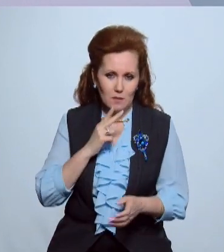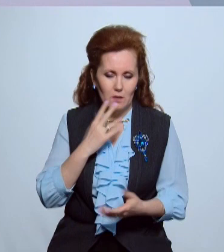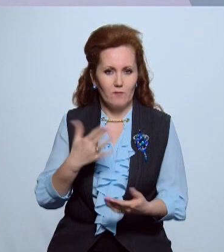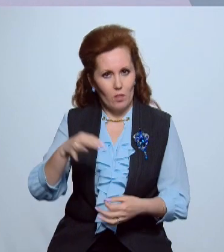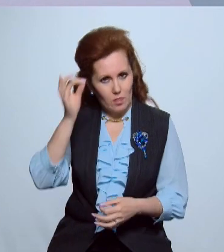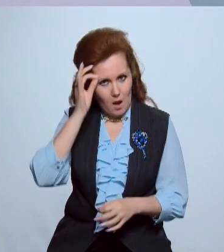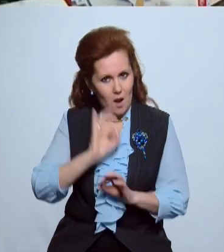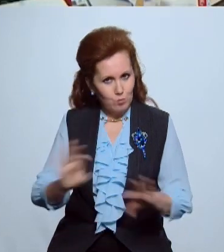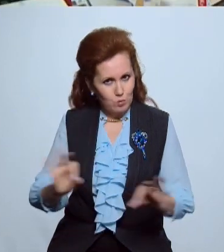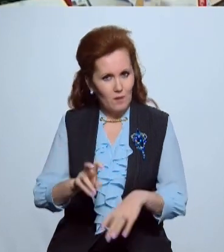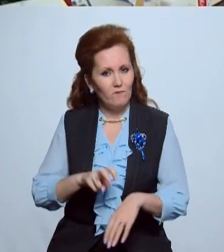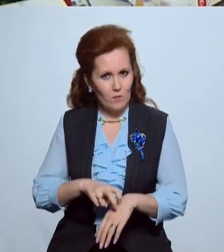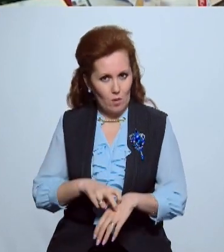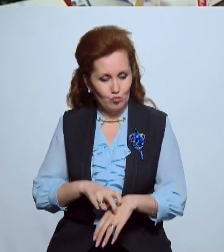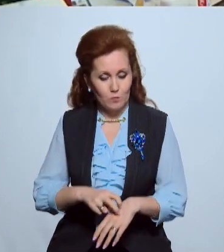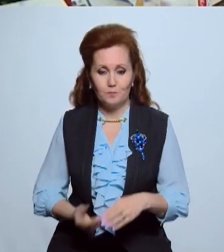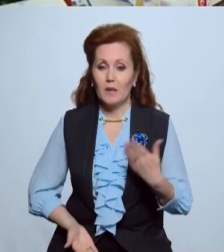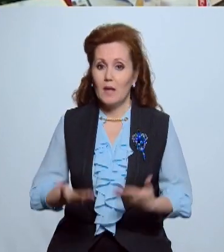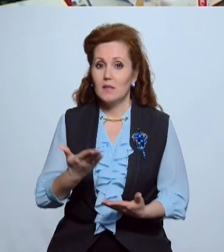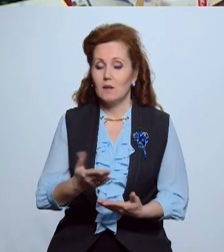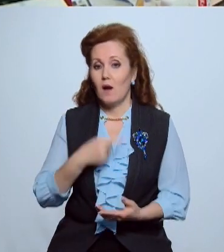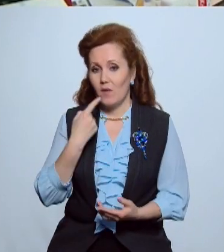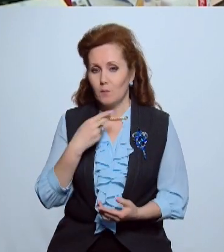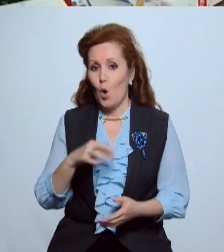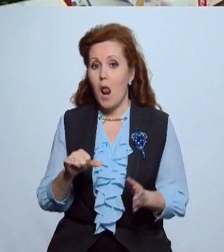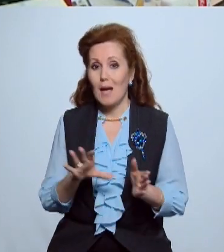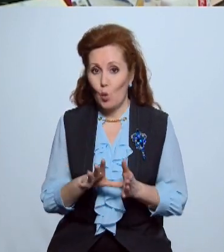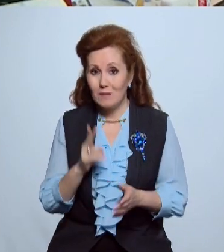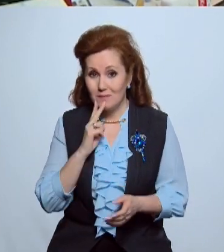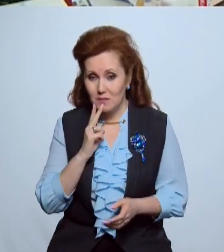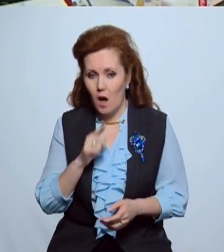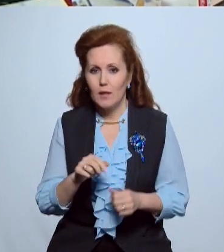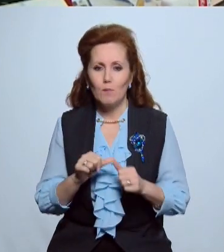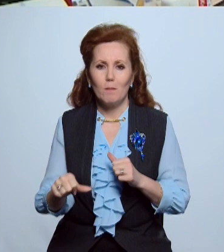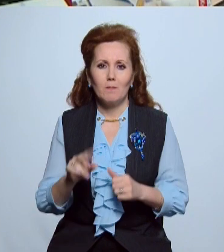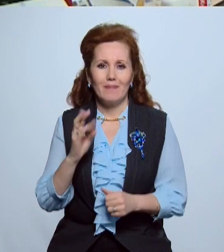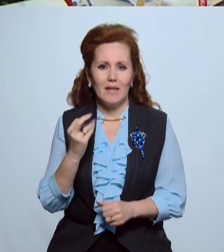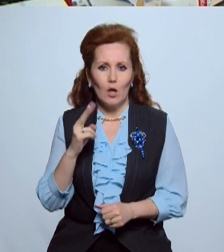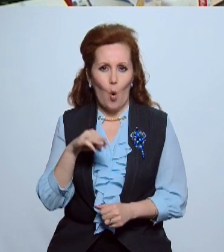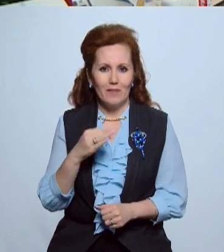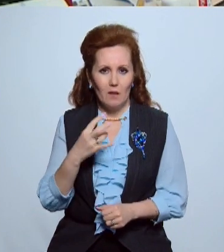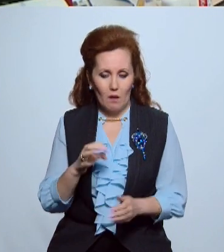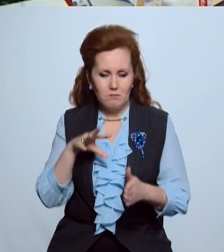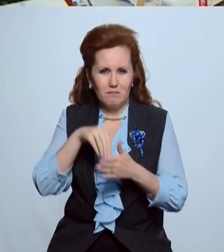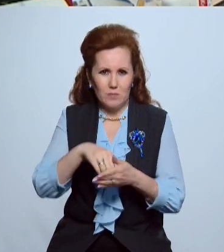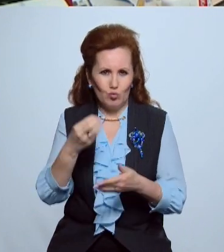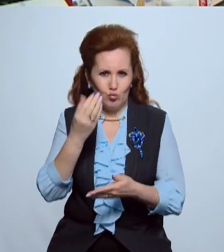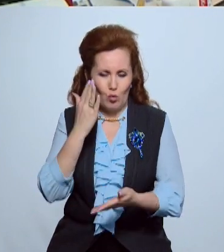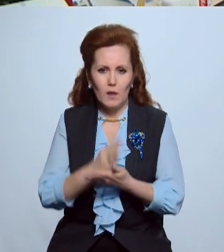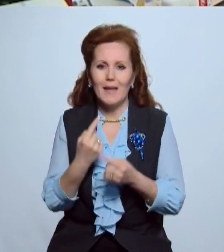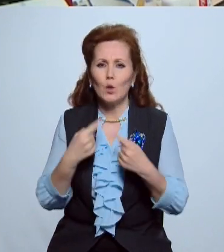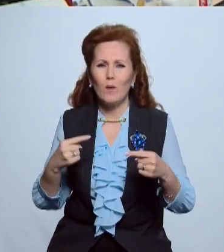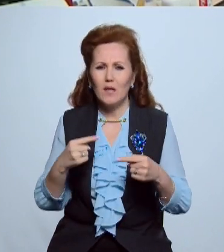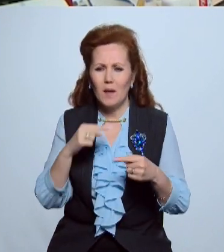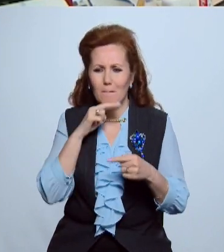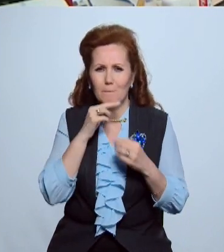врачи. Если говорить про электронные сигареты, то они помимо никотина содержат еще ряд других препаратов,